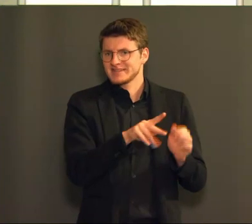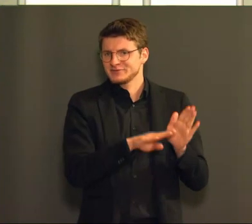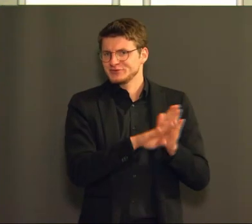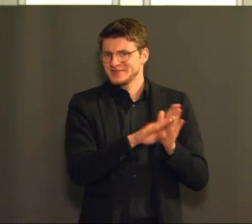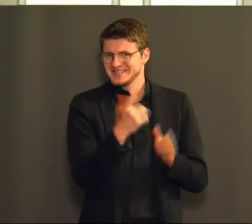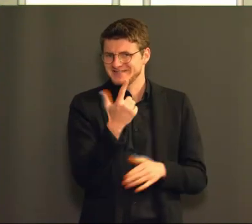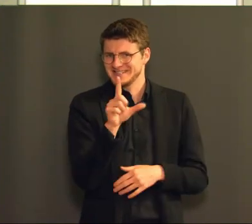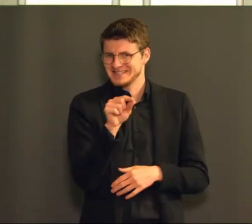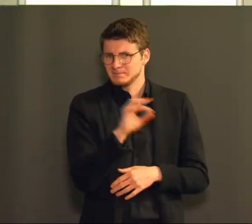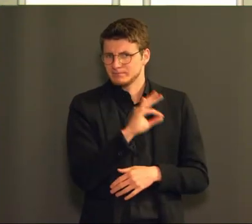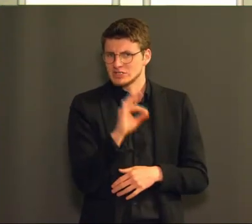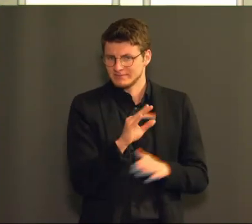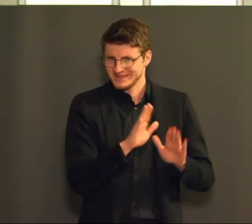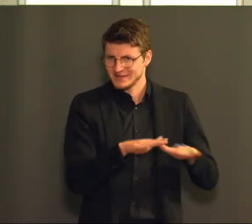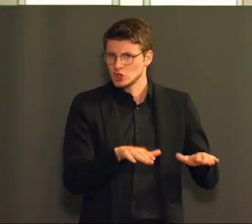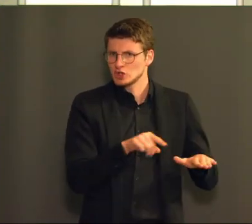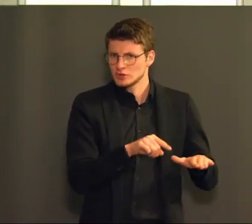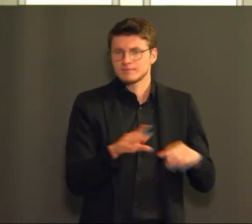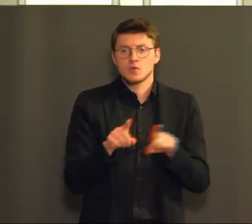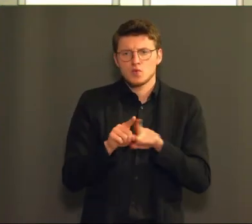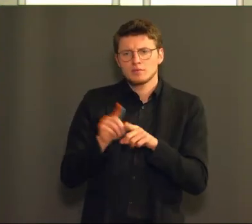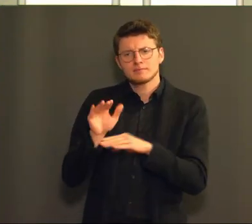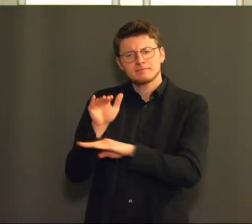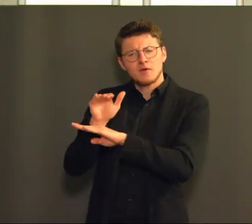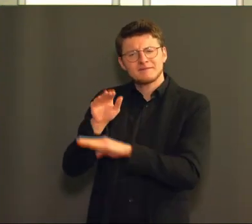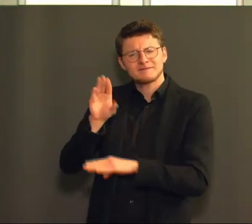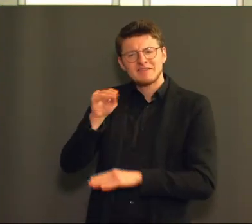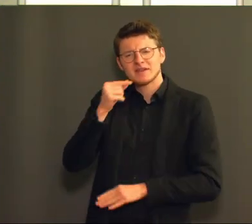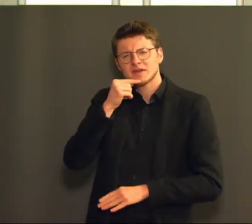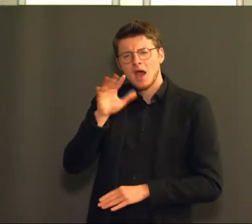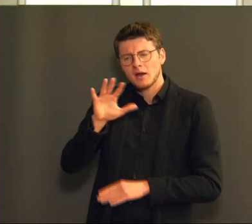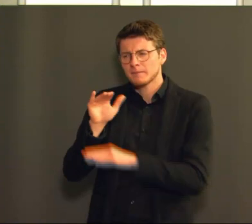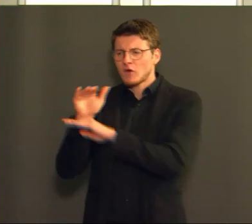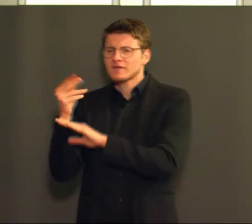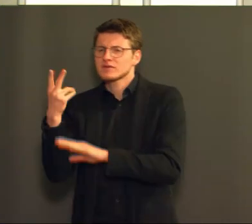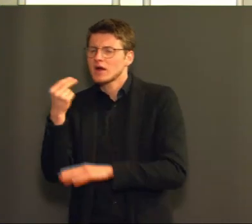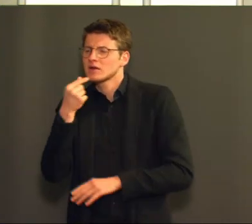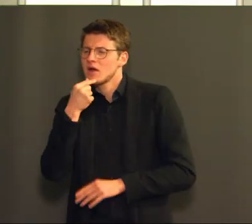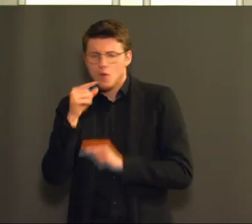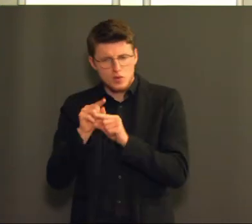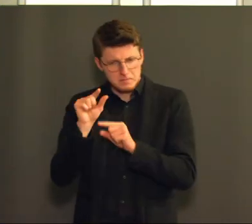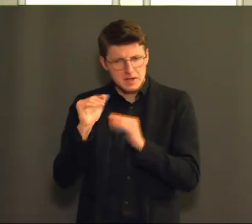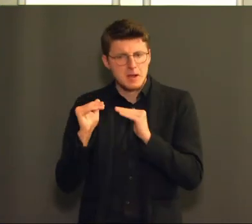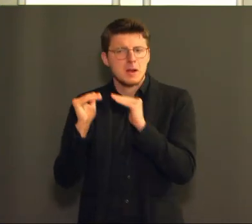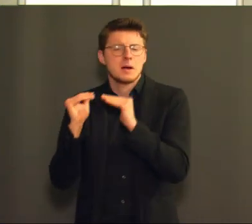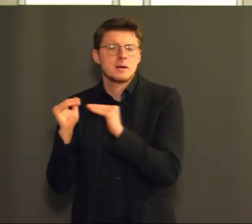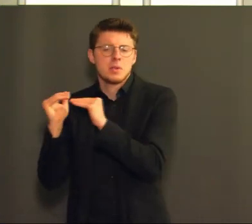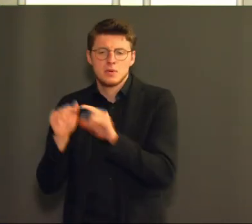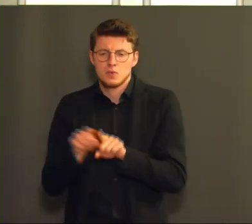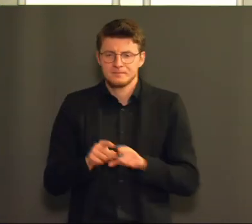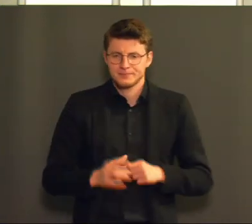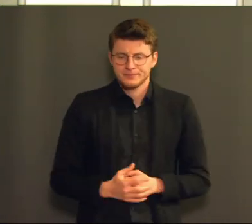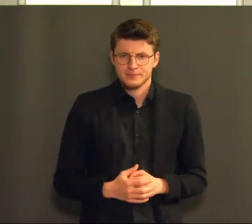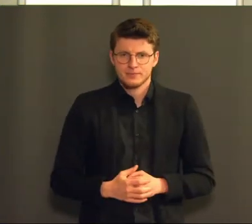Naast beperkte toenames ook bij de 50-plussers en de 80-plussers. Voorlopig zien we nog steeds de meeste besmettingen